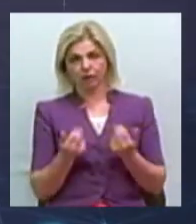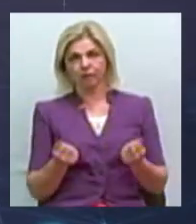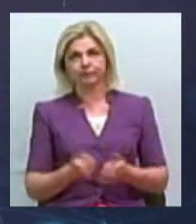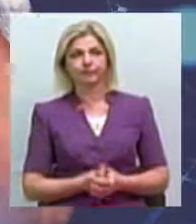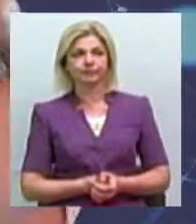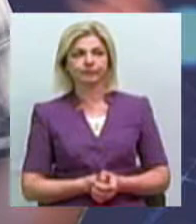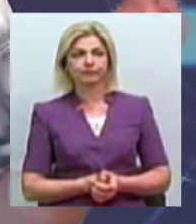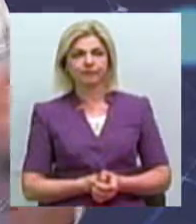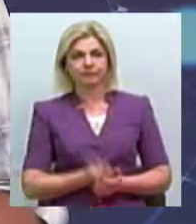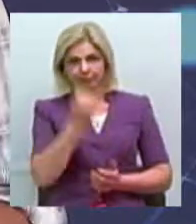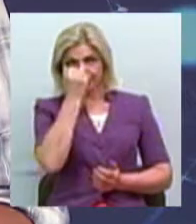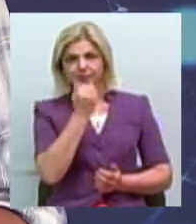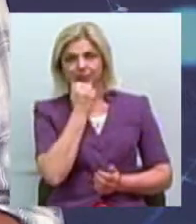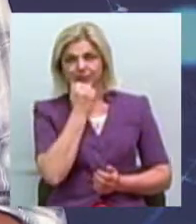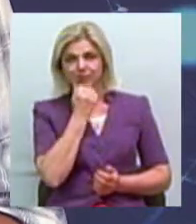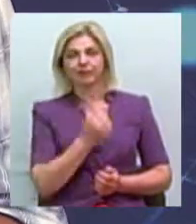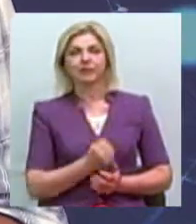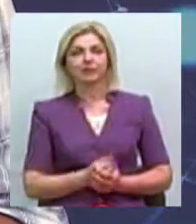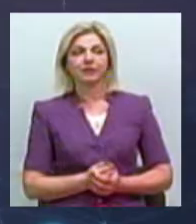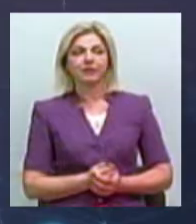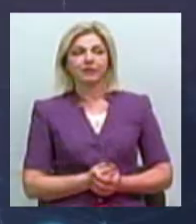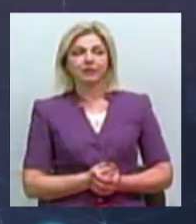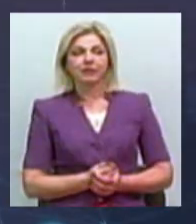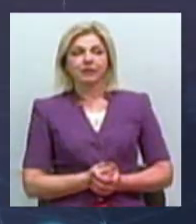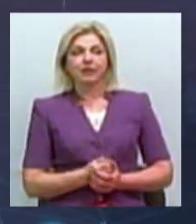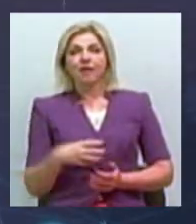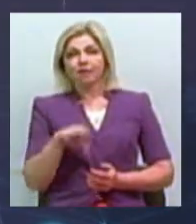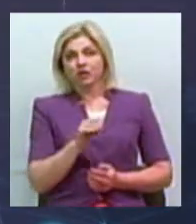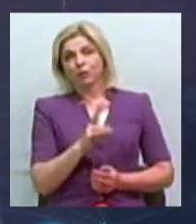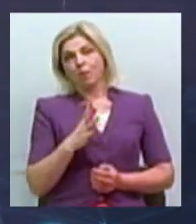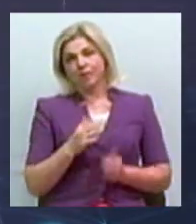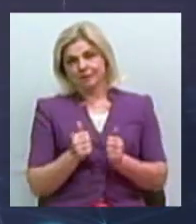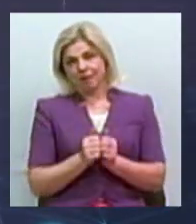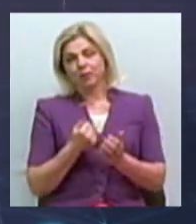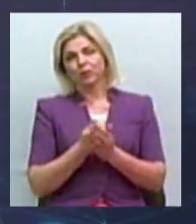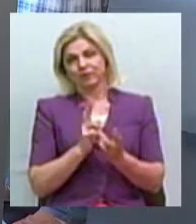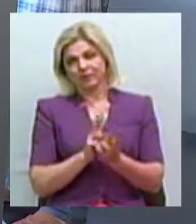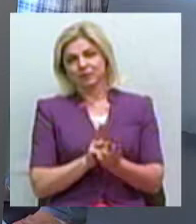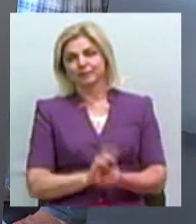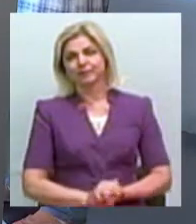Дякую. Дякую, Лежин. Дякую всім, хто був з нами. Побачимось.